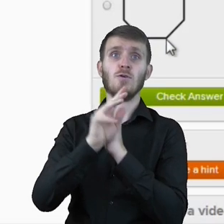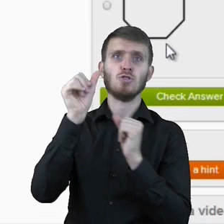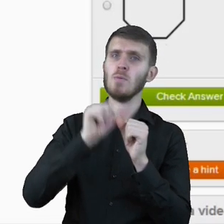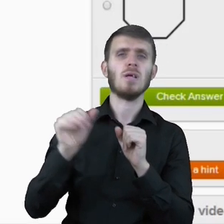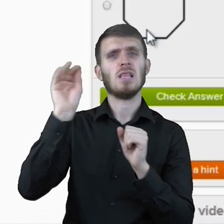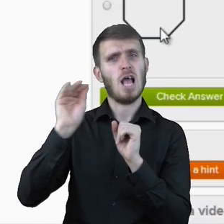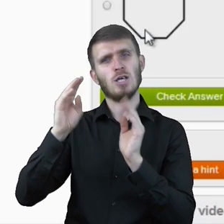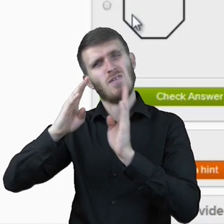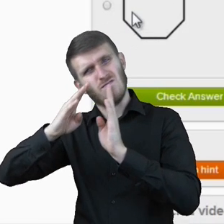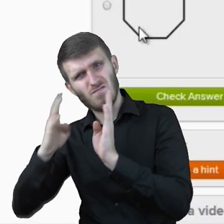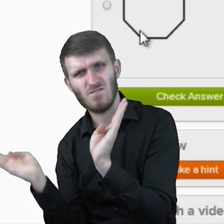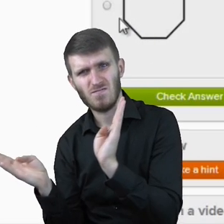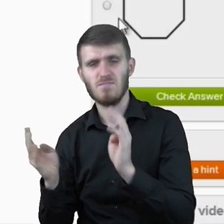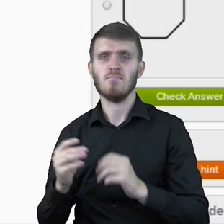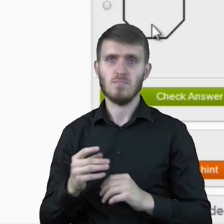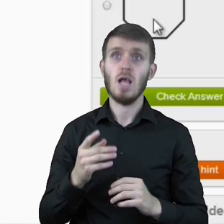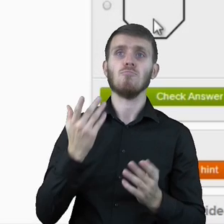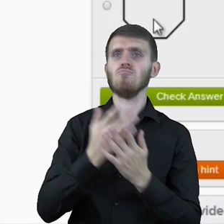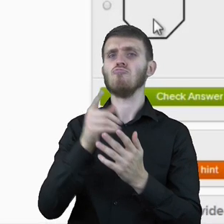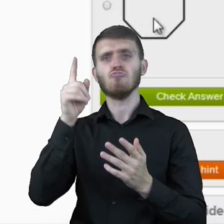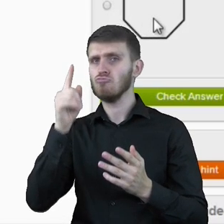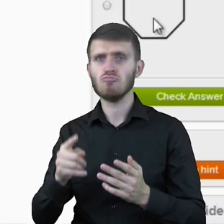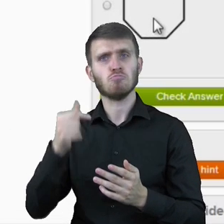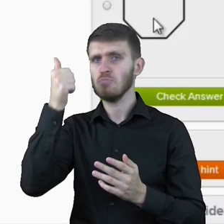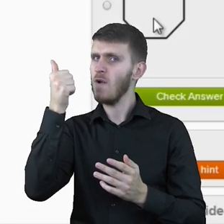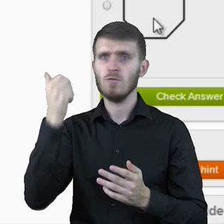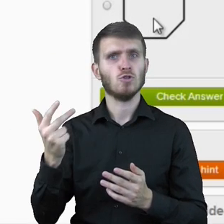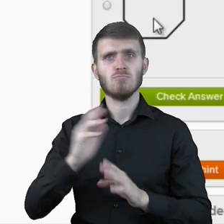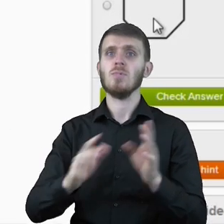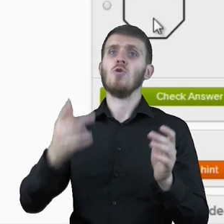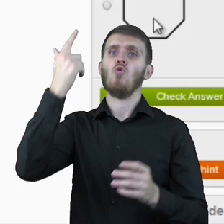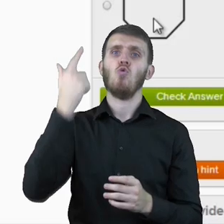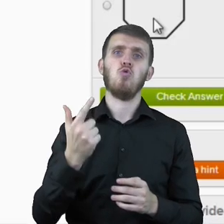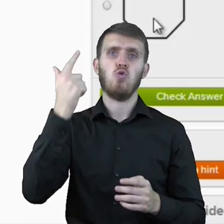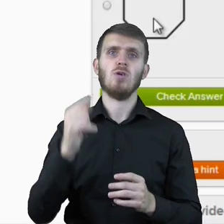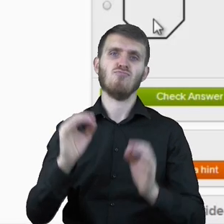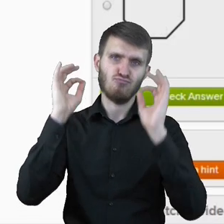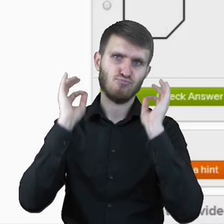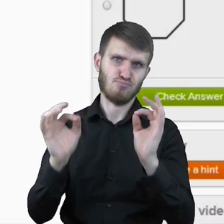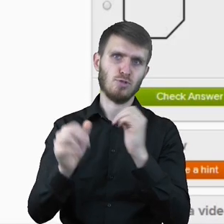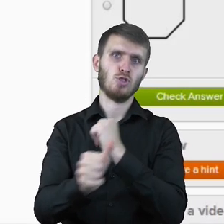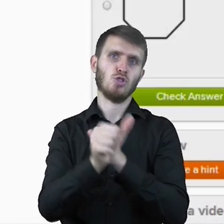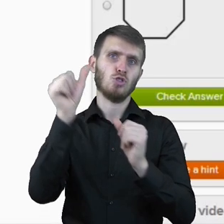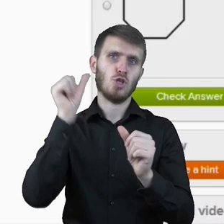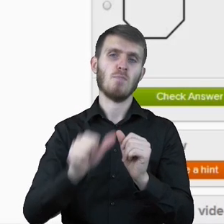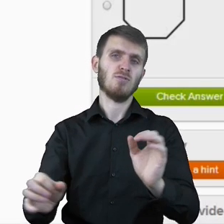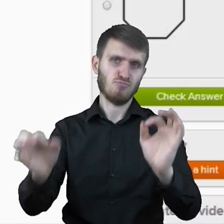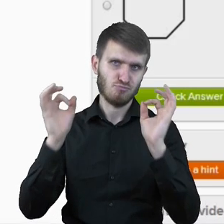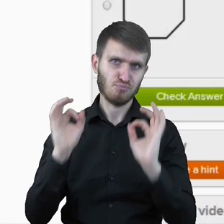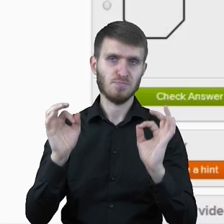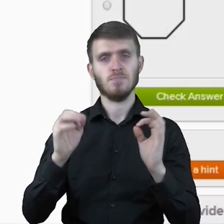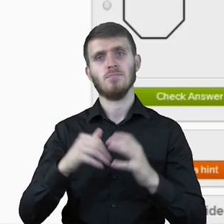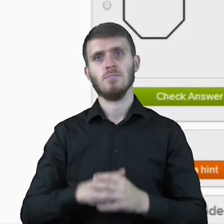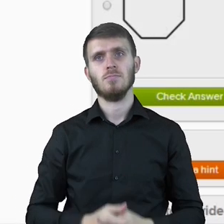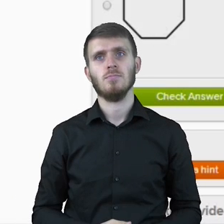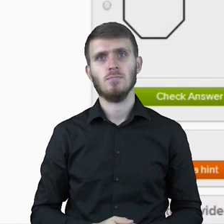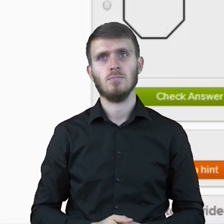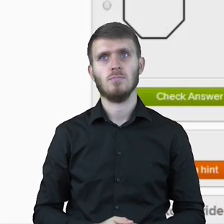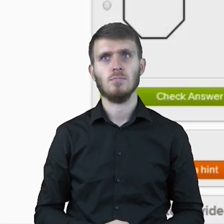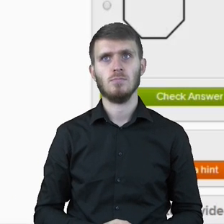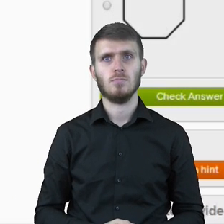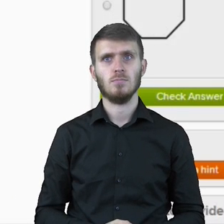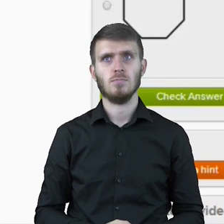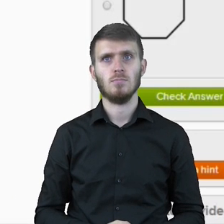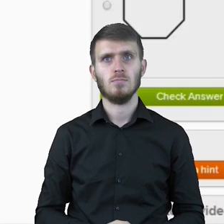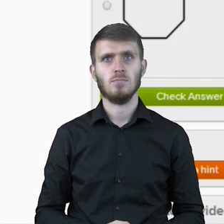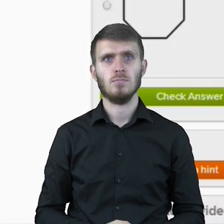przypadku. Kąty rozwarte. Zatem mają miarę większą niż 90 stopni. Czyli 60 stopni mogą mieć